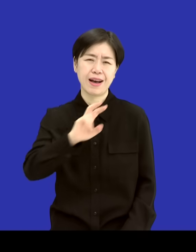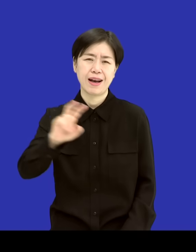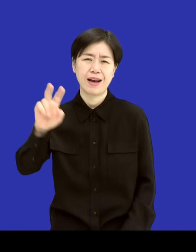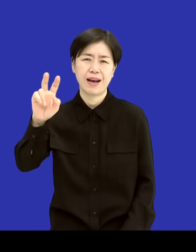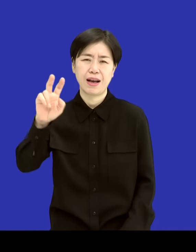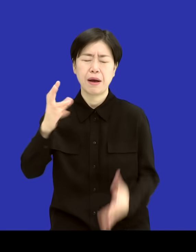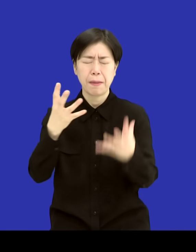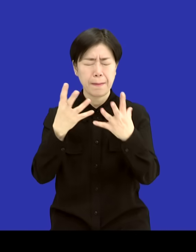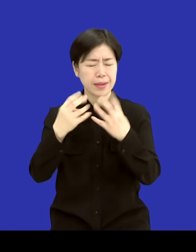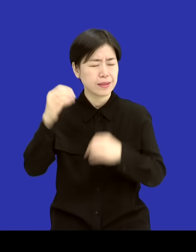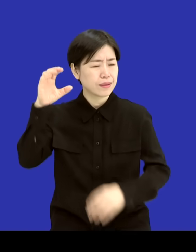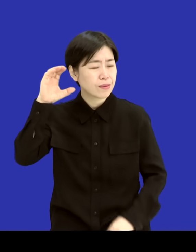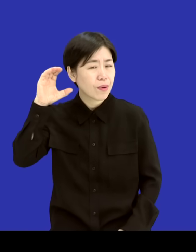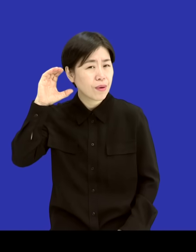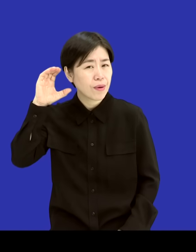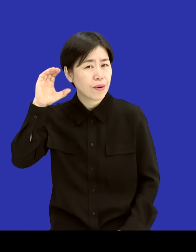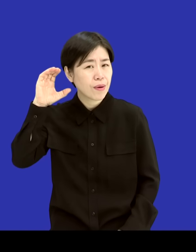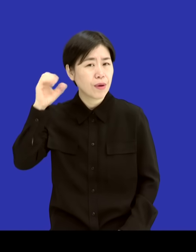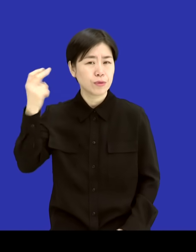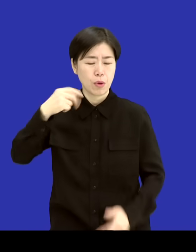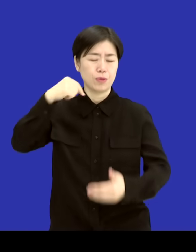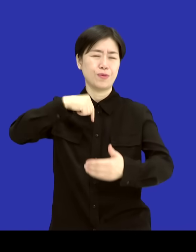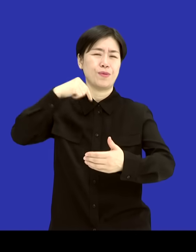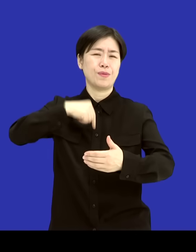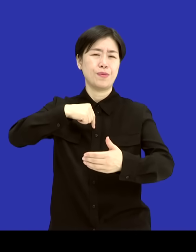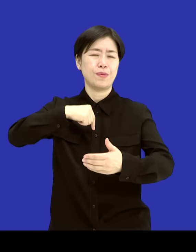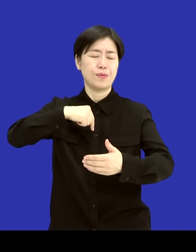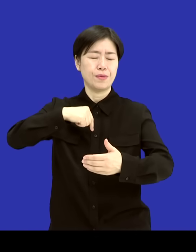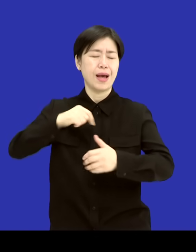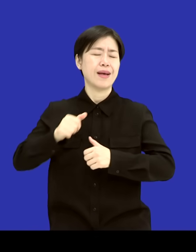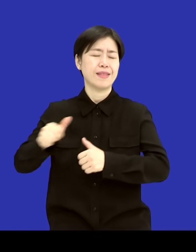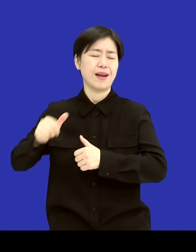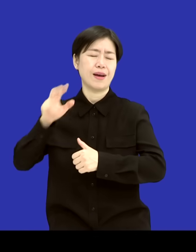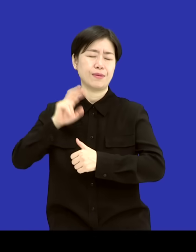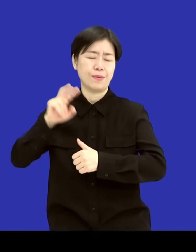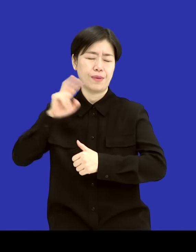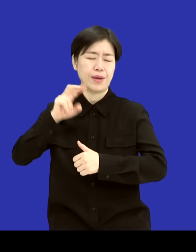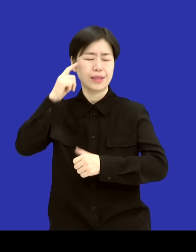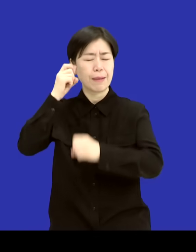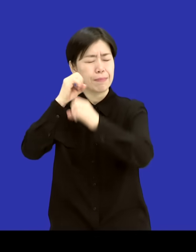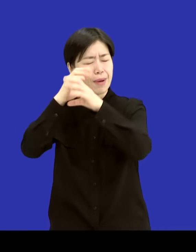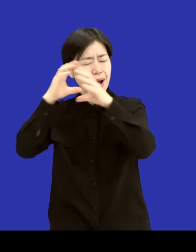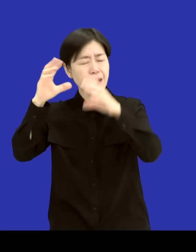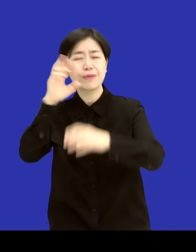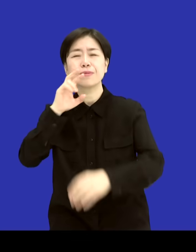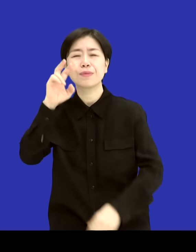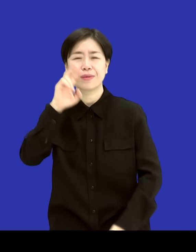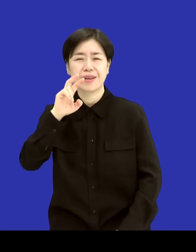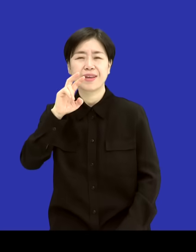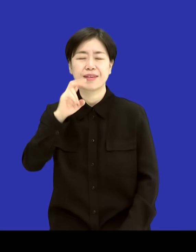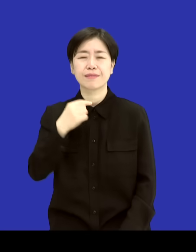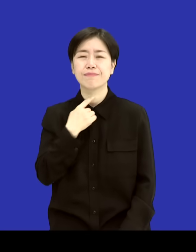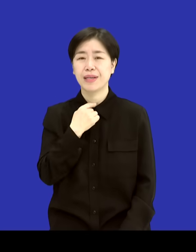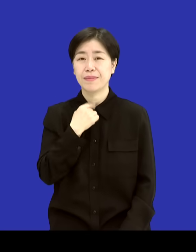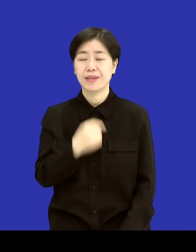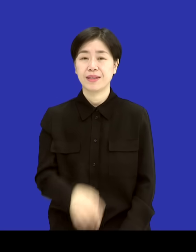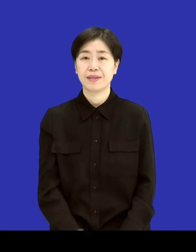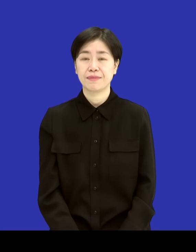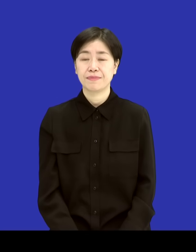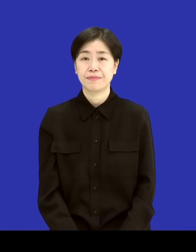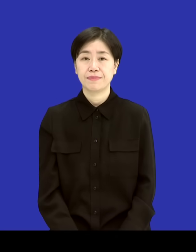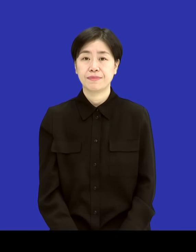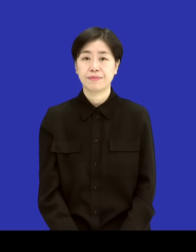듣고 많이 속으로 예, 그러네요. 불렀어요. 저의 상상하면서 네, 이제